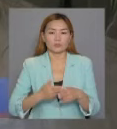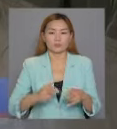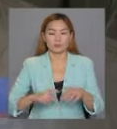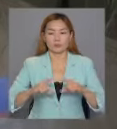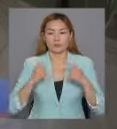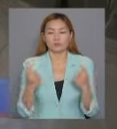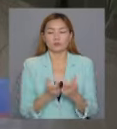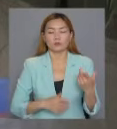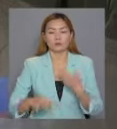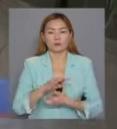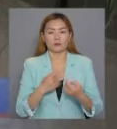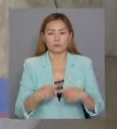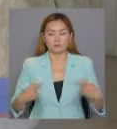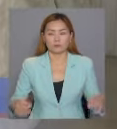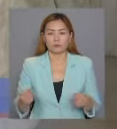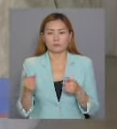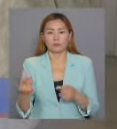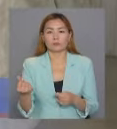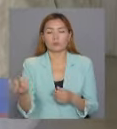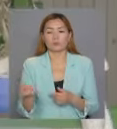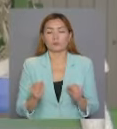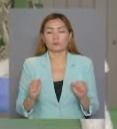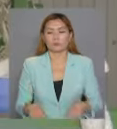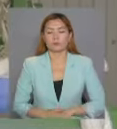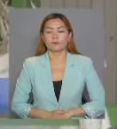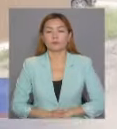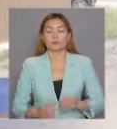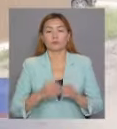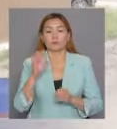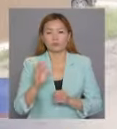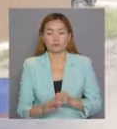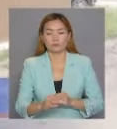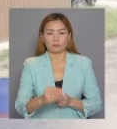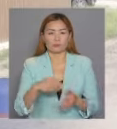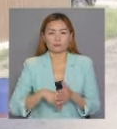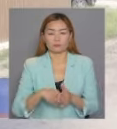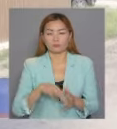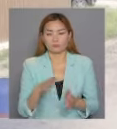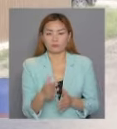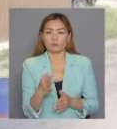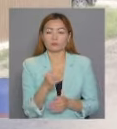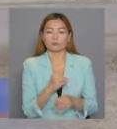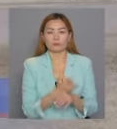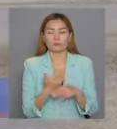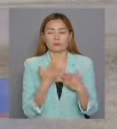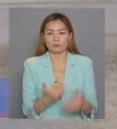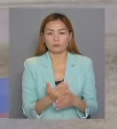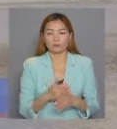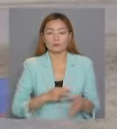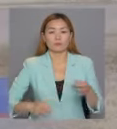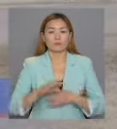химическими отходами и тем самым заработать деньги. 10% собранных средств пойдут на благотворительность.